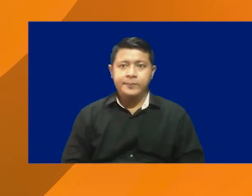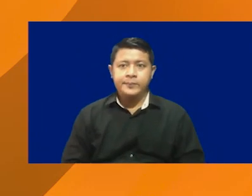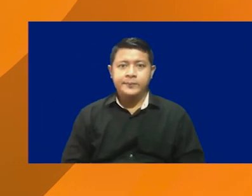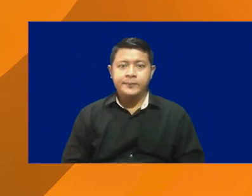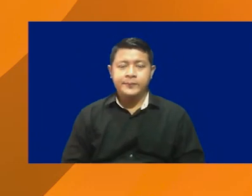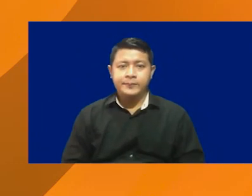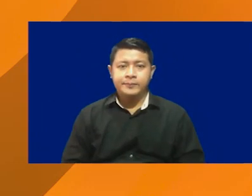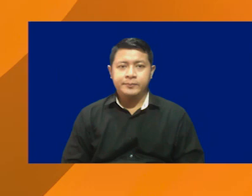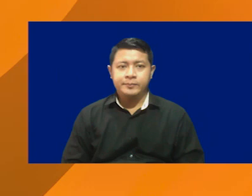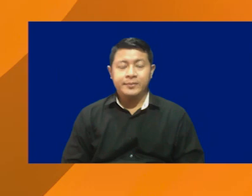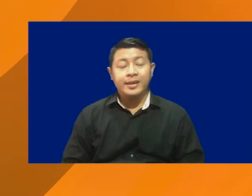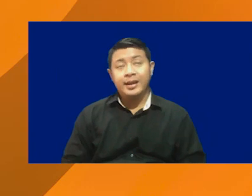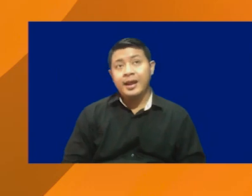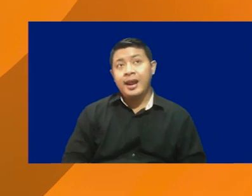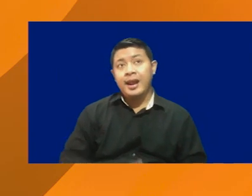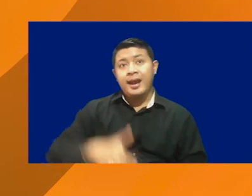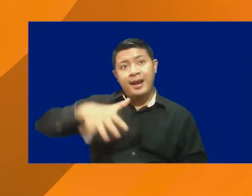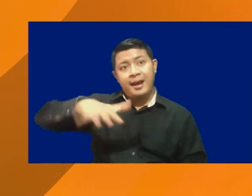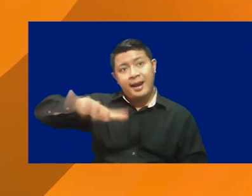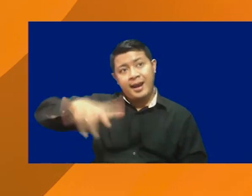acuh. Dan